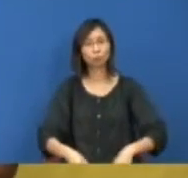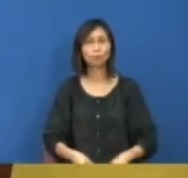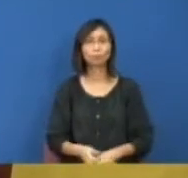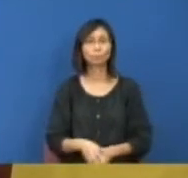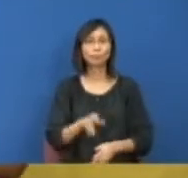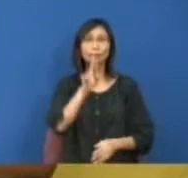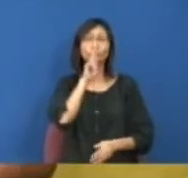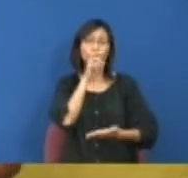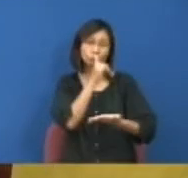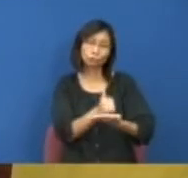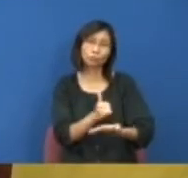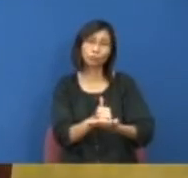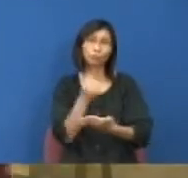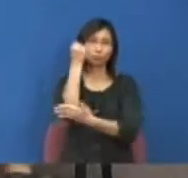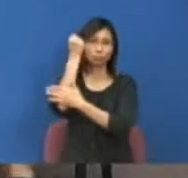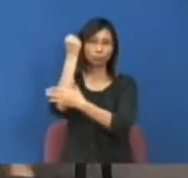式，或者一種抗爭 形式。唔係呢個